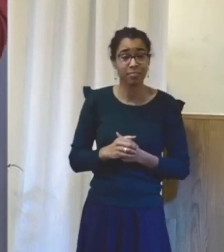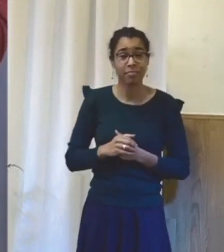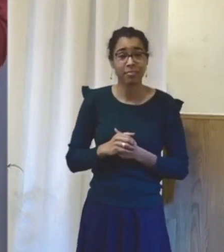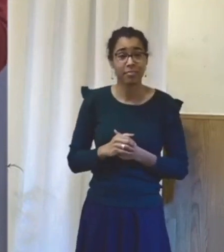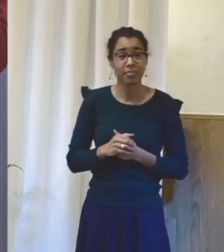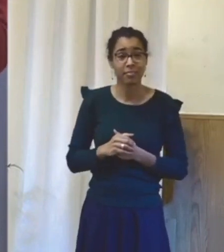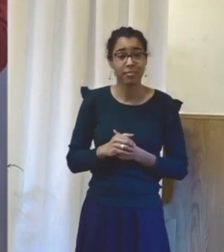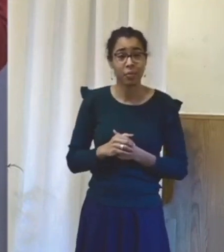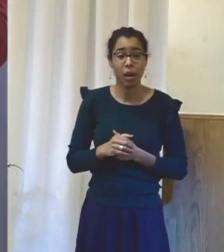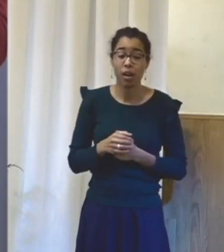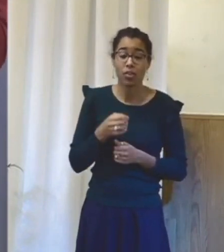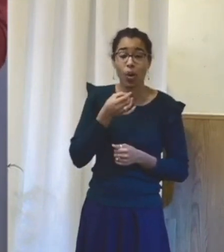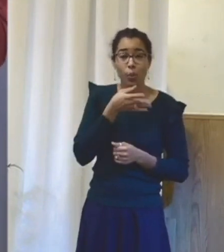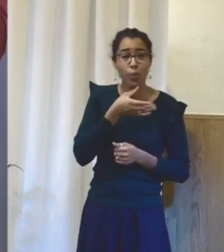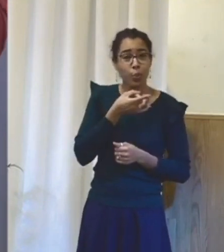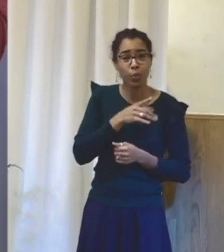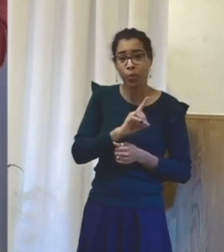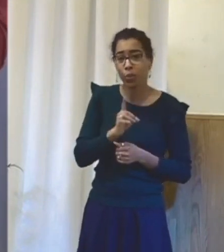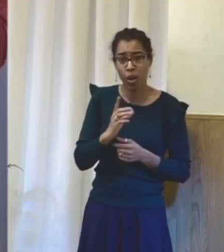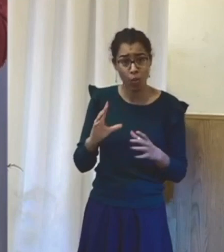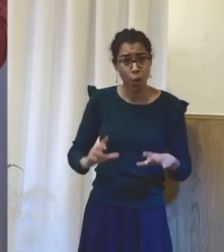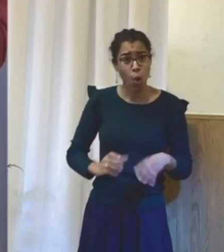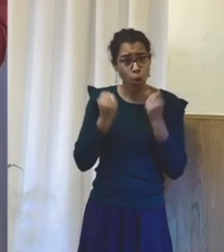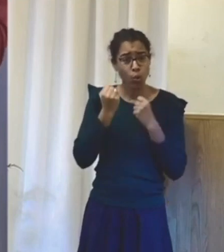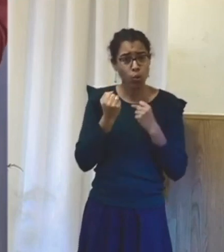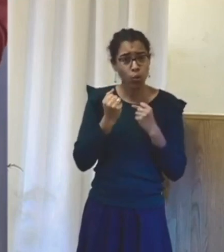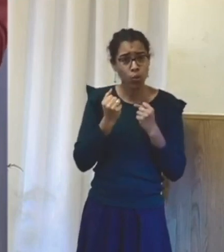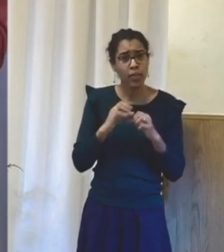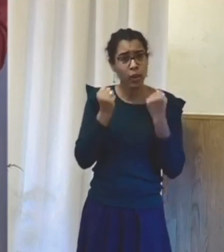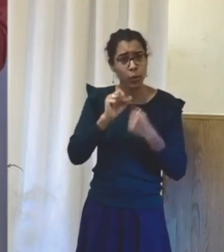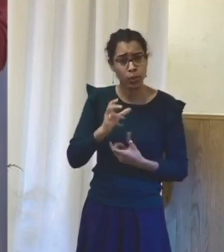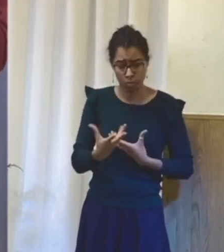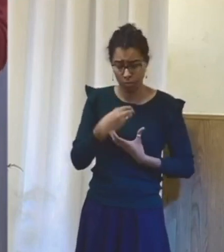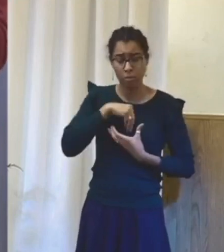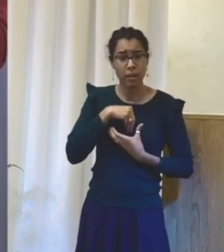Ne négligez pas le salut que vous avez reçu en Jésus-Christ.